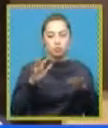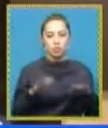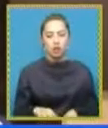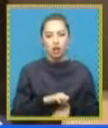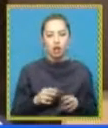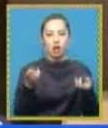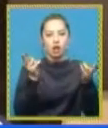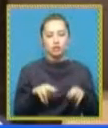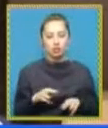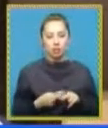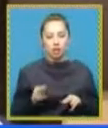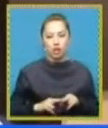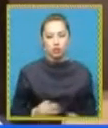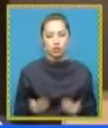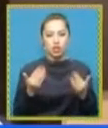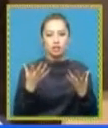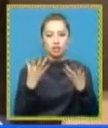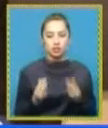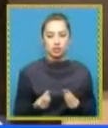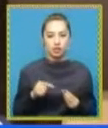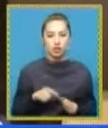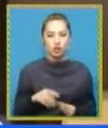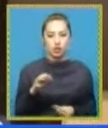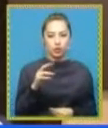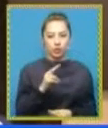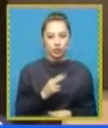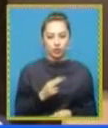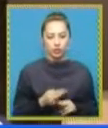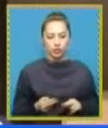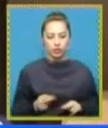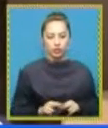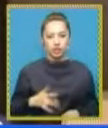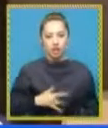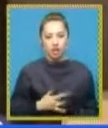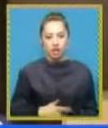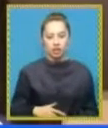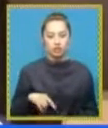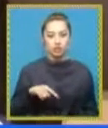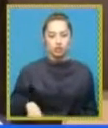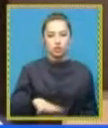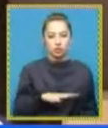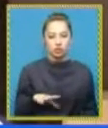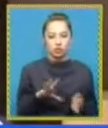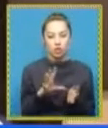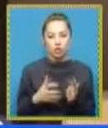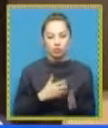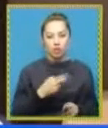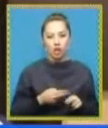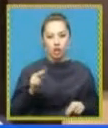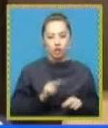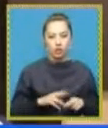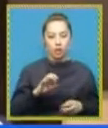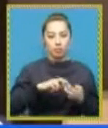кеткен. Бүгін күнге осының нәтижесінде Мақтарал Сарыағаш аудандарында электр қуатына тапшылық орын алып отыр. Бұл мәселені